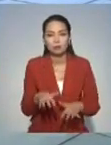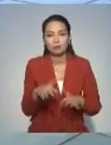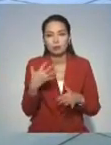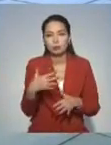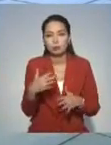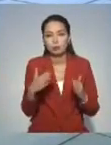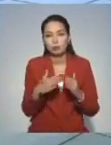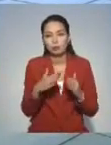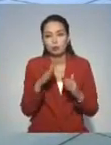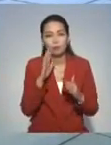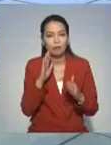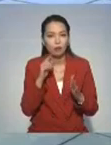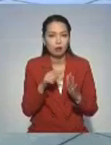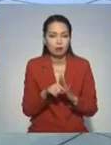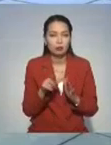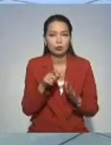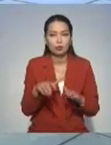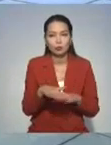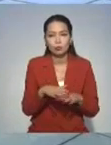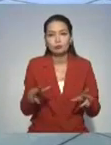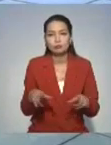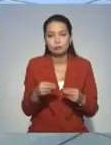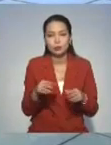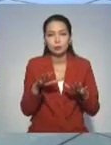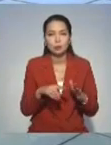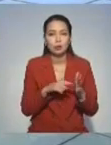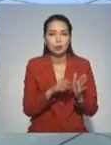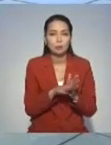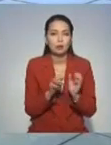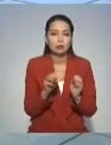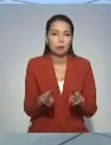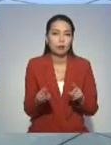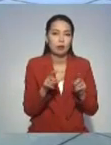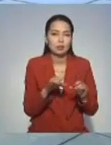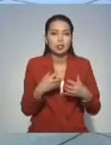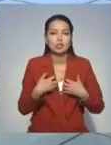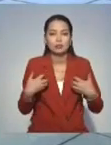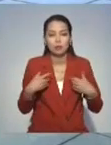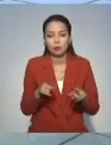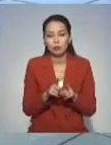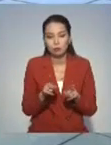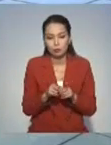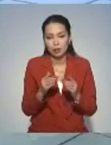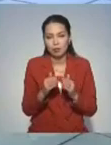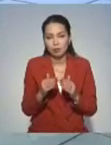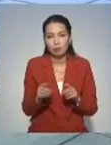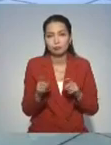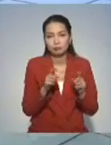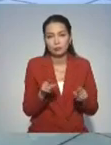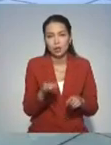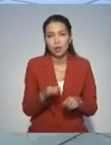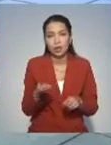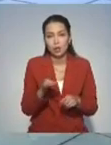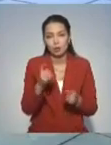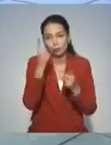домов. Людей размещают в эвакуационных пунктах, отгоняют в безопасное место домашний скот. В районе затопления объявлен режим ЧС.